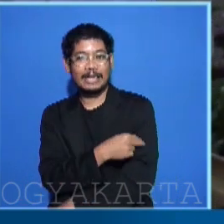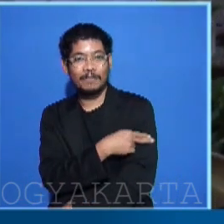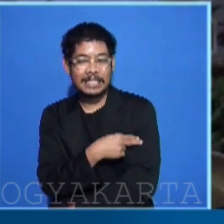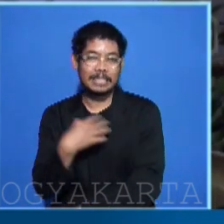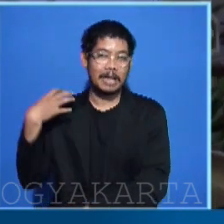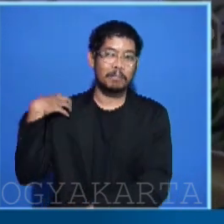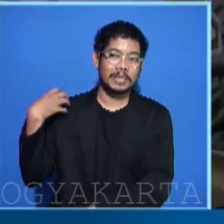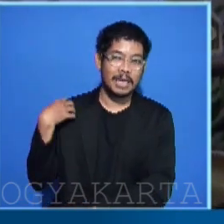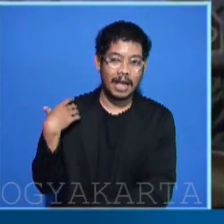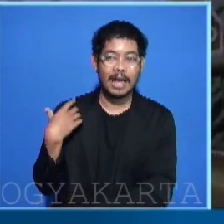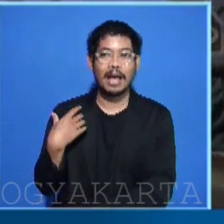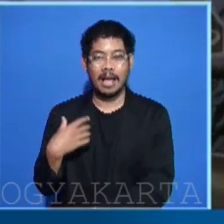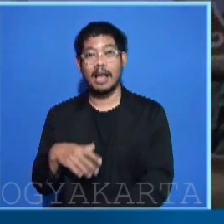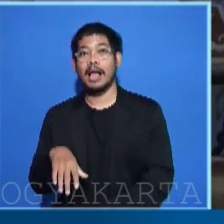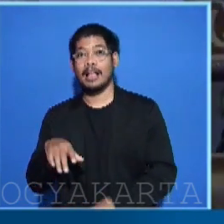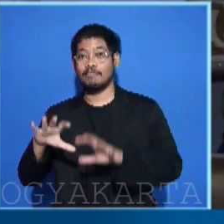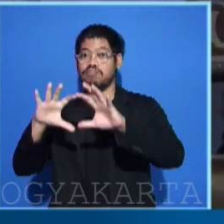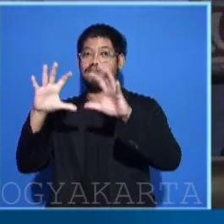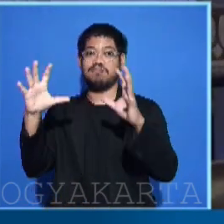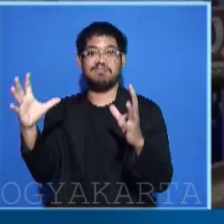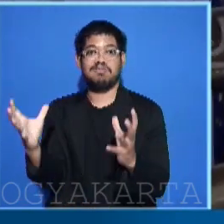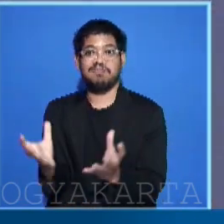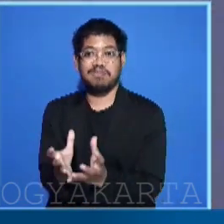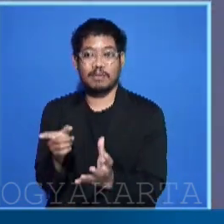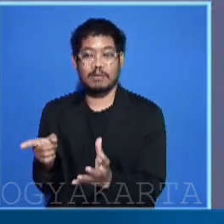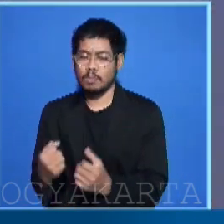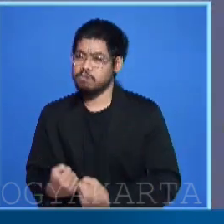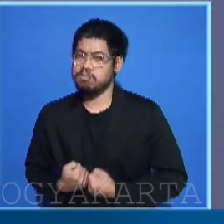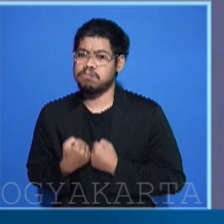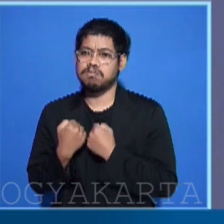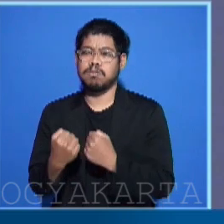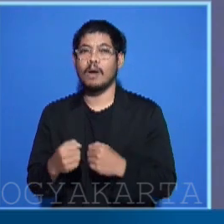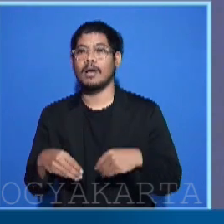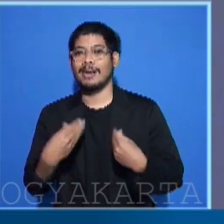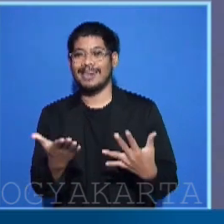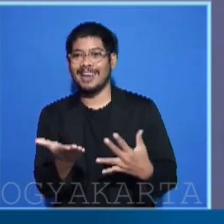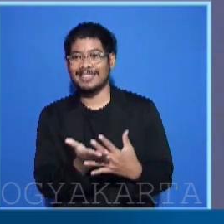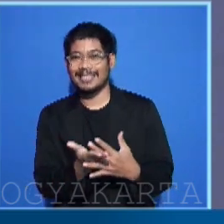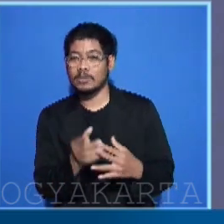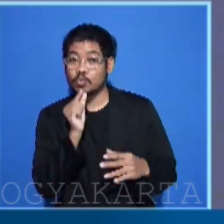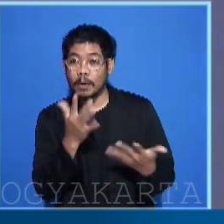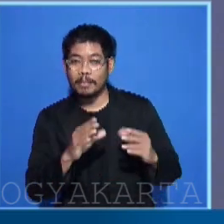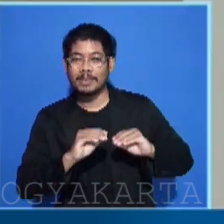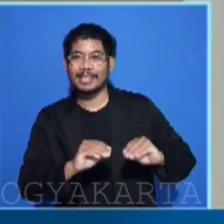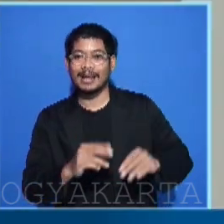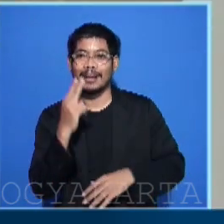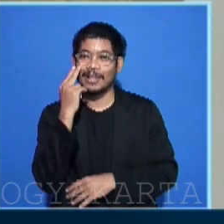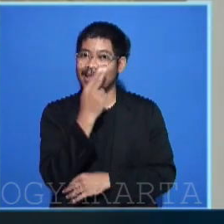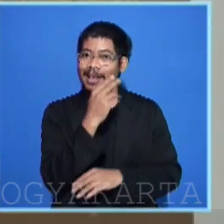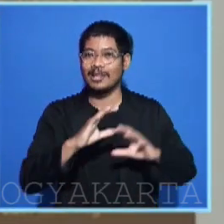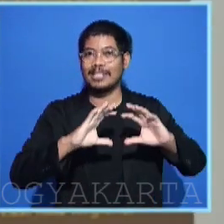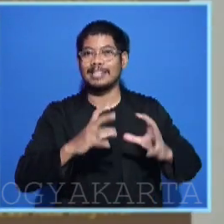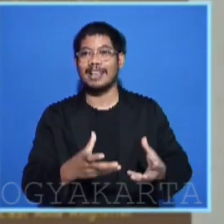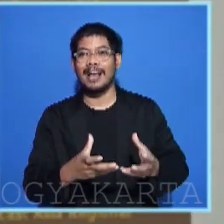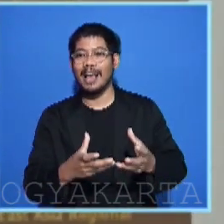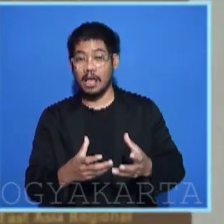ICV merupakan organisasi global yang berfokus memperjuangkan akselerasi akses dan kualitas pendidikan ketunanetraan di seluruh dunia, guna memenuhi